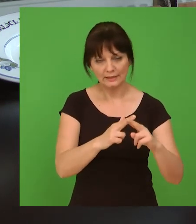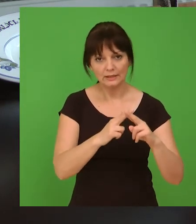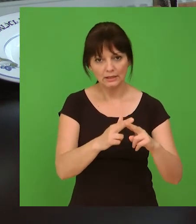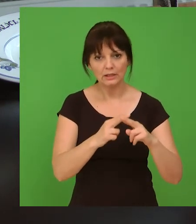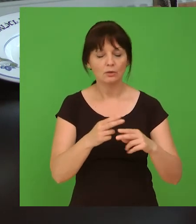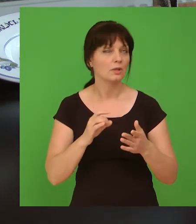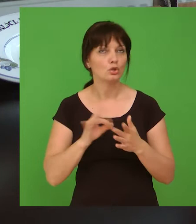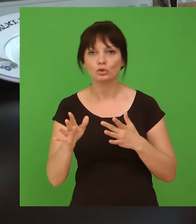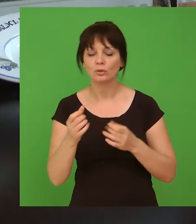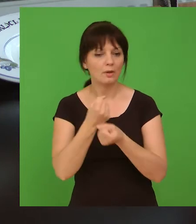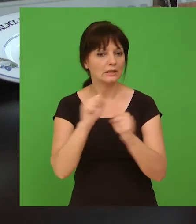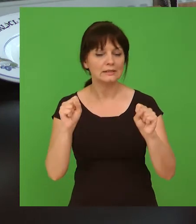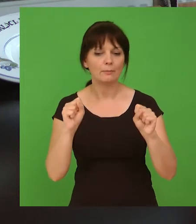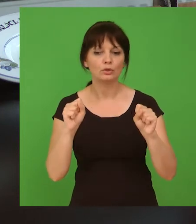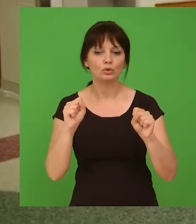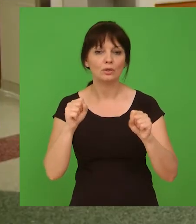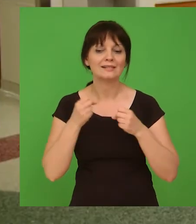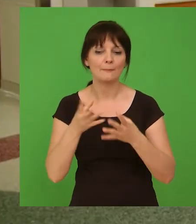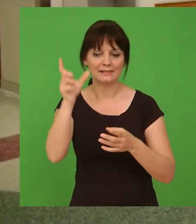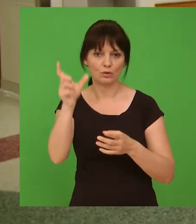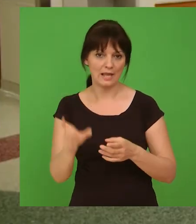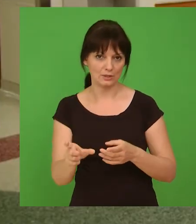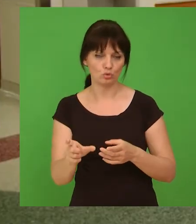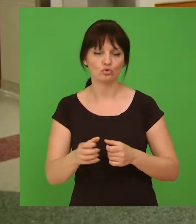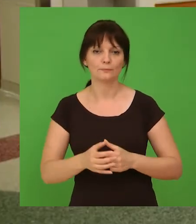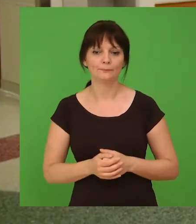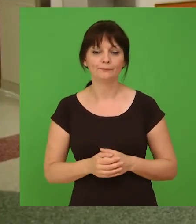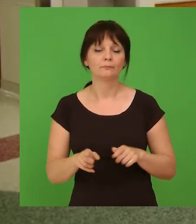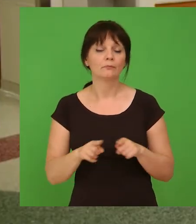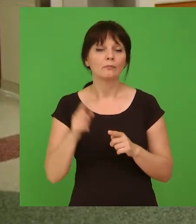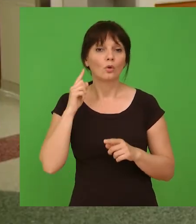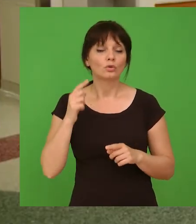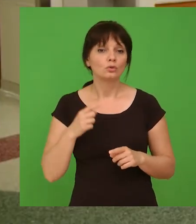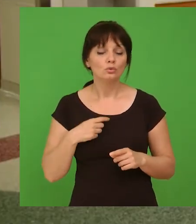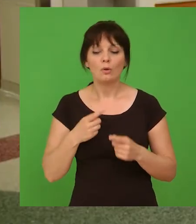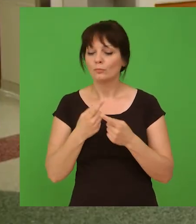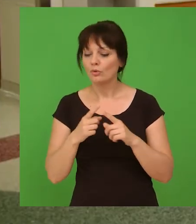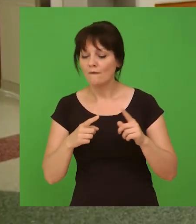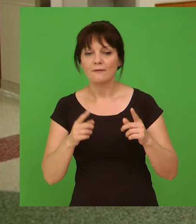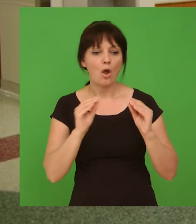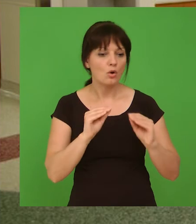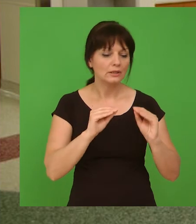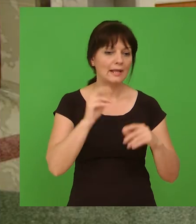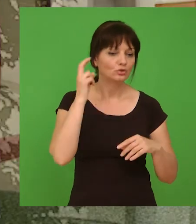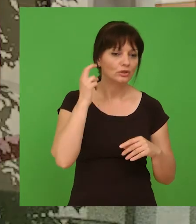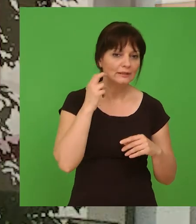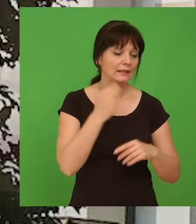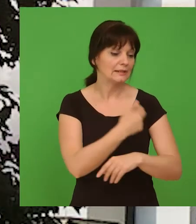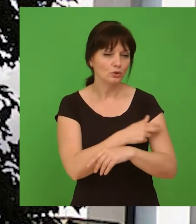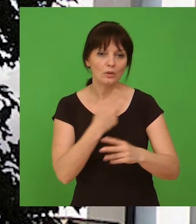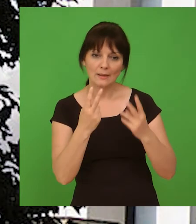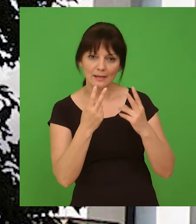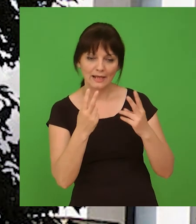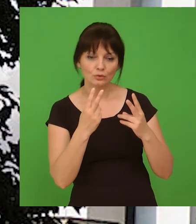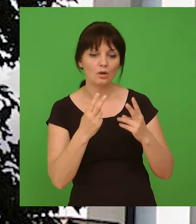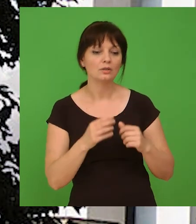minél hamarabb kiszabadulhasson ez a misszionárus. Úgy tudom, hogy különféle oktatási intézményeket és kórházakat is meglátogattak